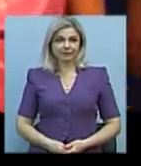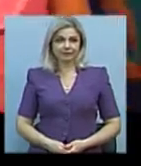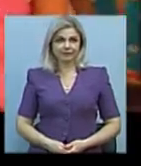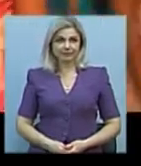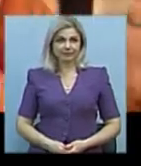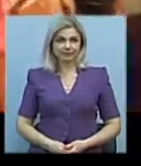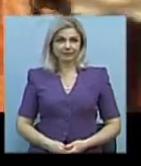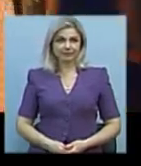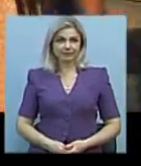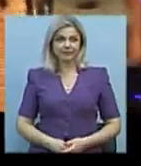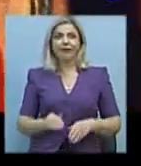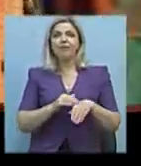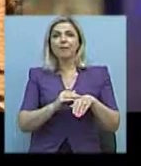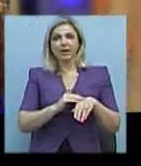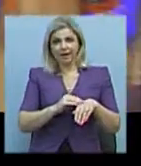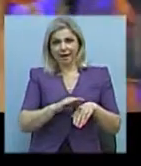Багацький Олександр.